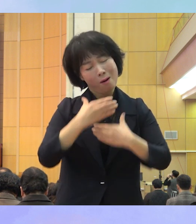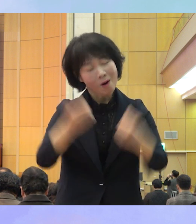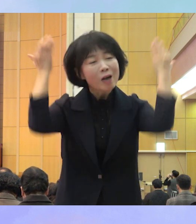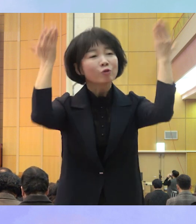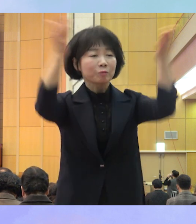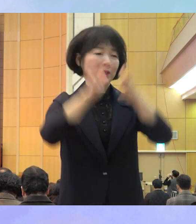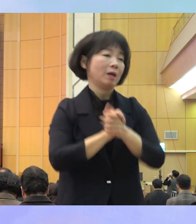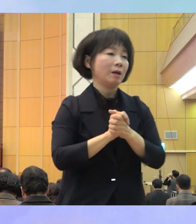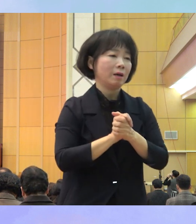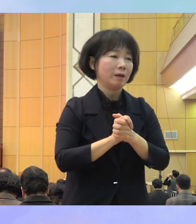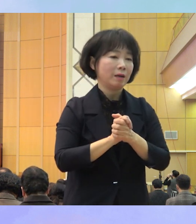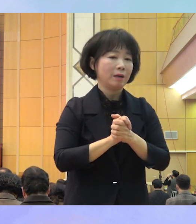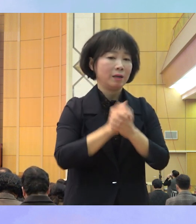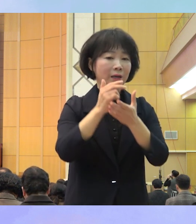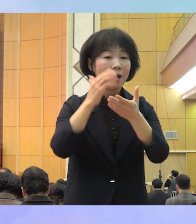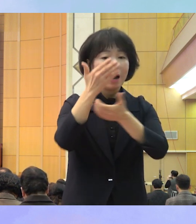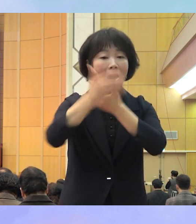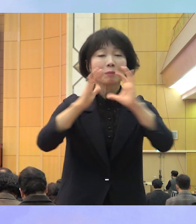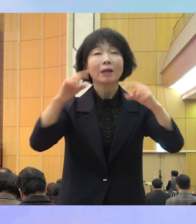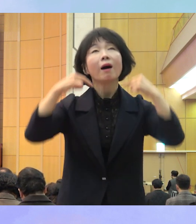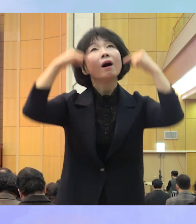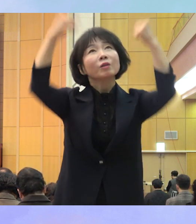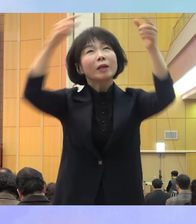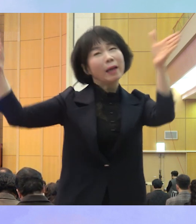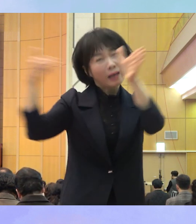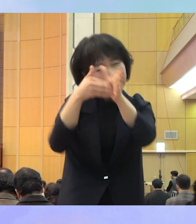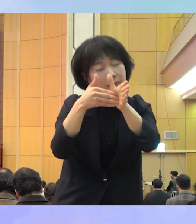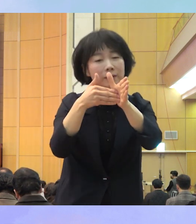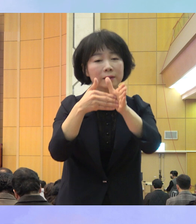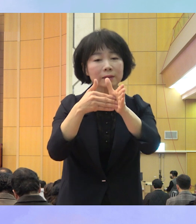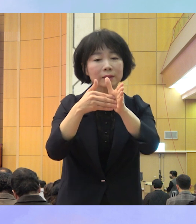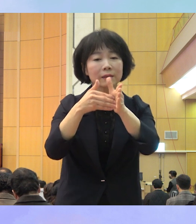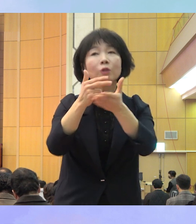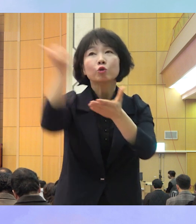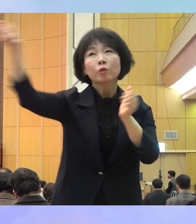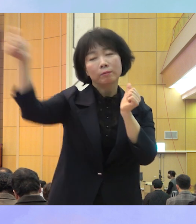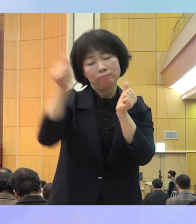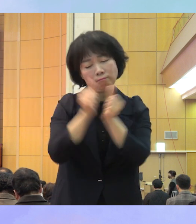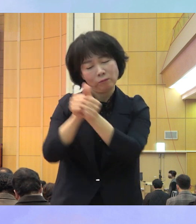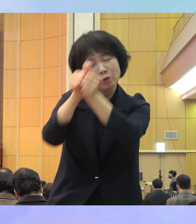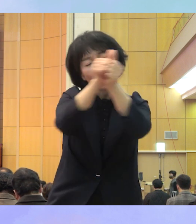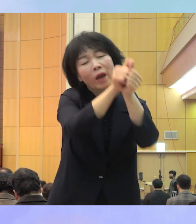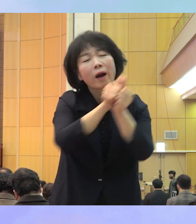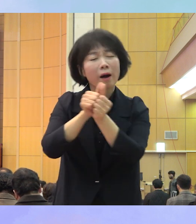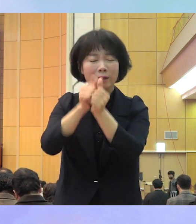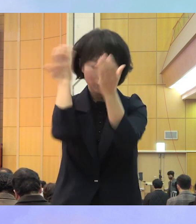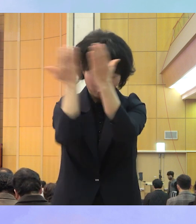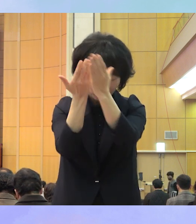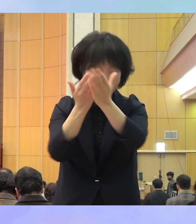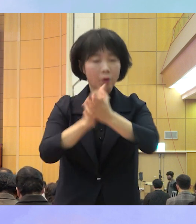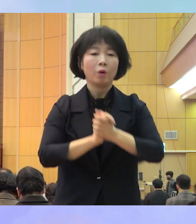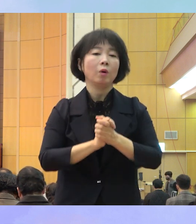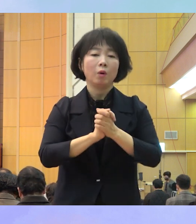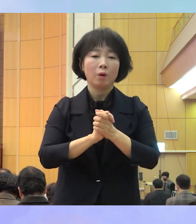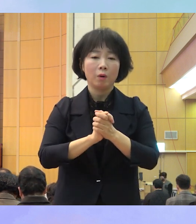평안합니다. 주님 나라 가는 그날까지 주님과 함께 동행하는 우리를 되게 하시고